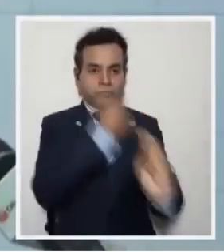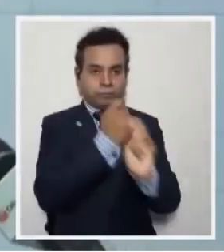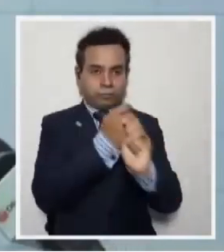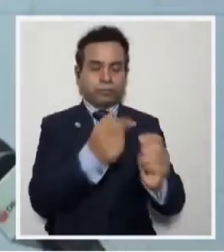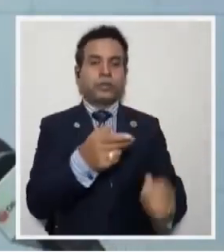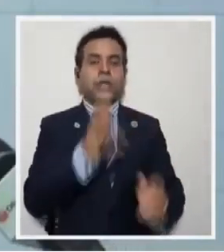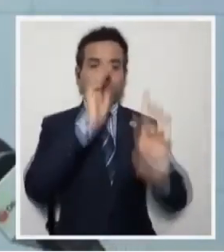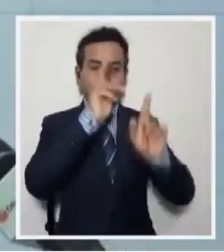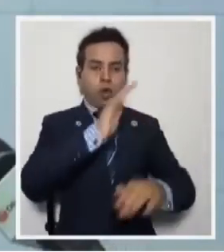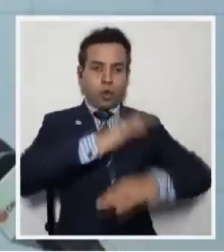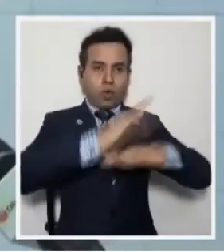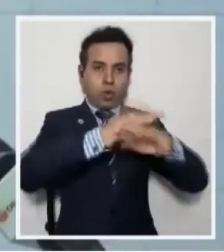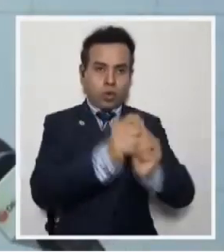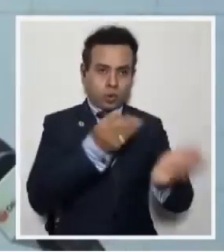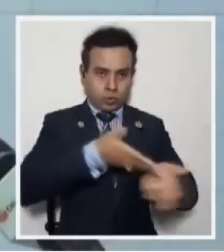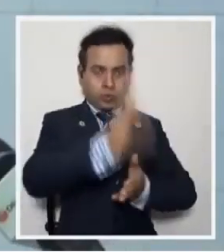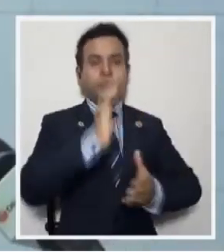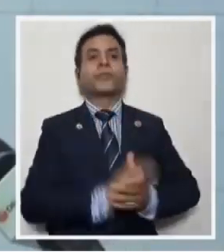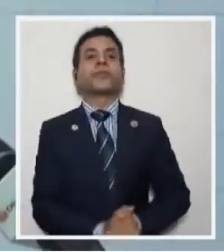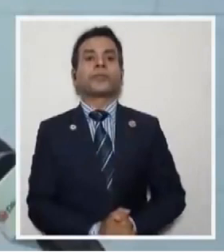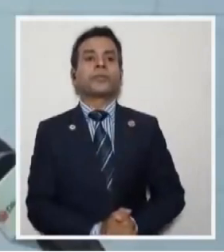প্রত্যেক সপ্তাহে আসলে আমাদের শনাক্ত শুরু হয়েছিল